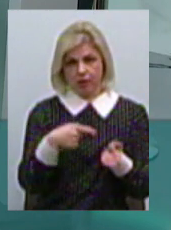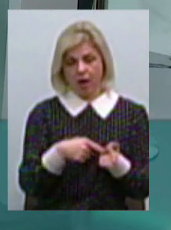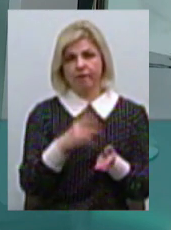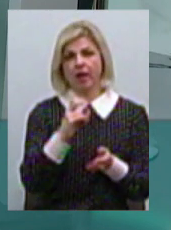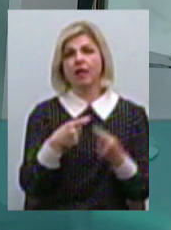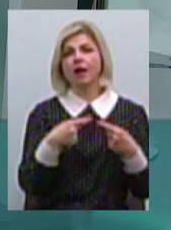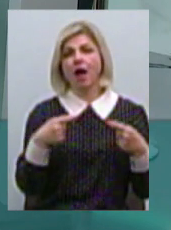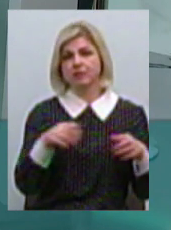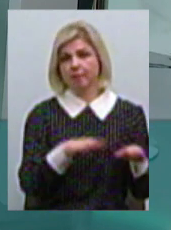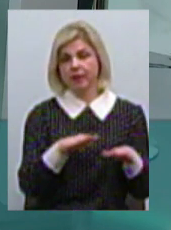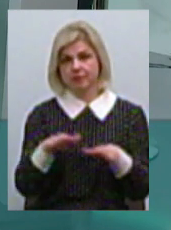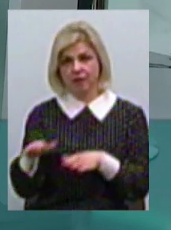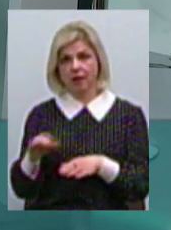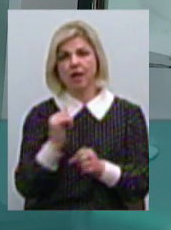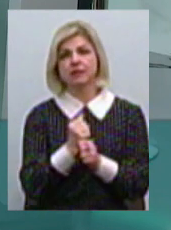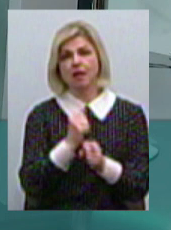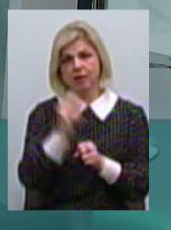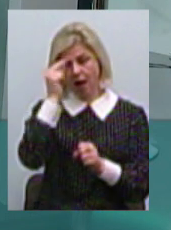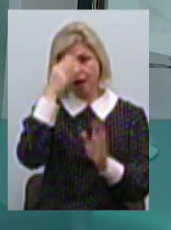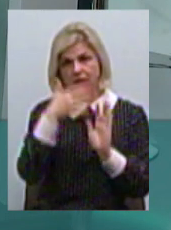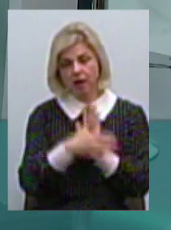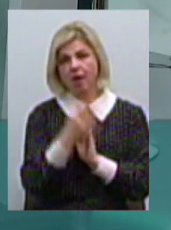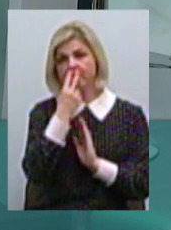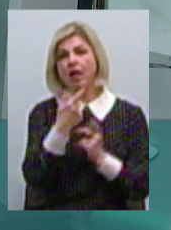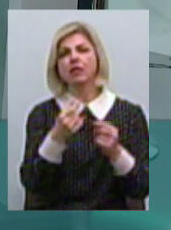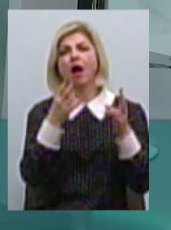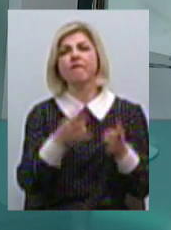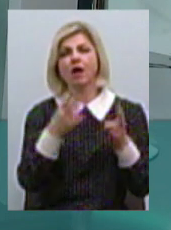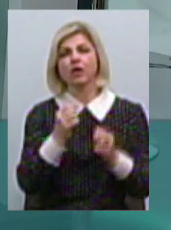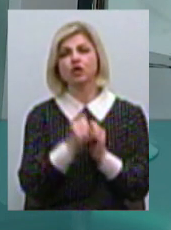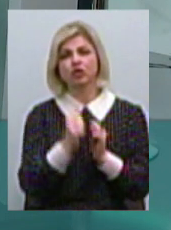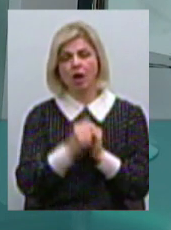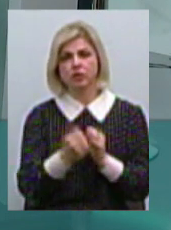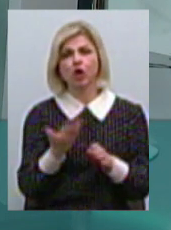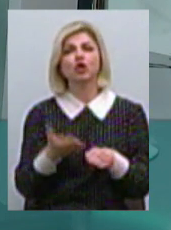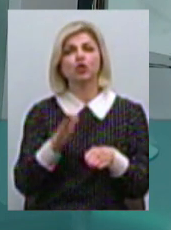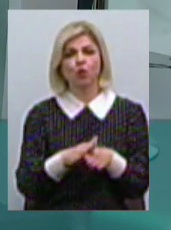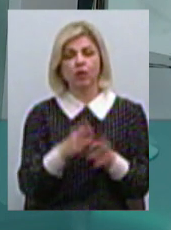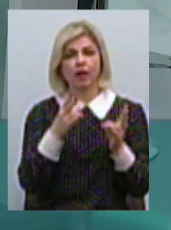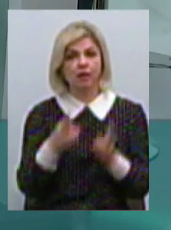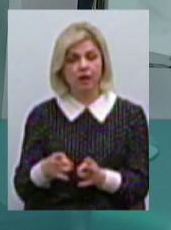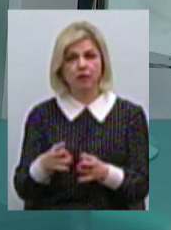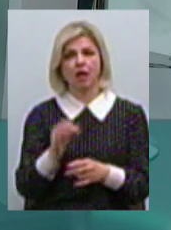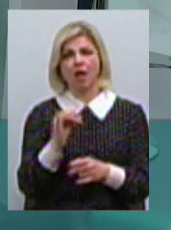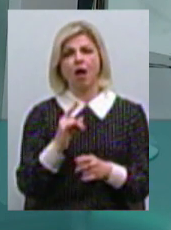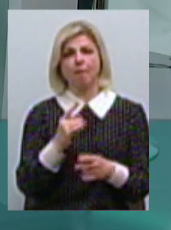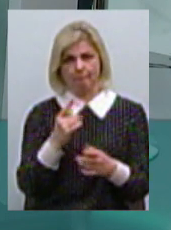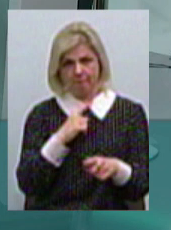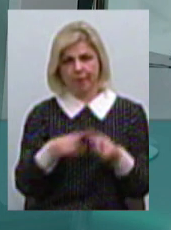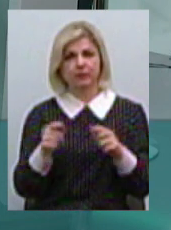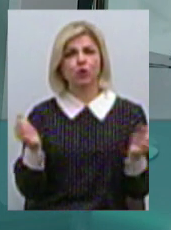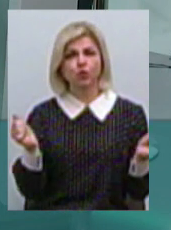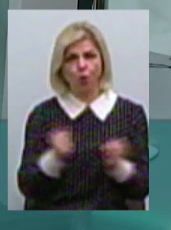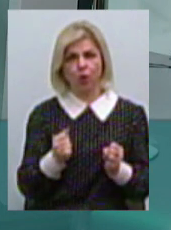відрізках, де ми бачимо, провели аналіз, бачимо, що там аварійність і важкі наслідки. Тобто, з певною великою швидкістю приїжджали